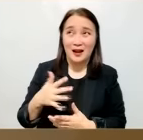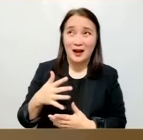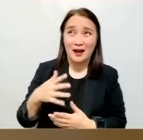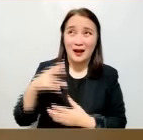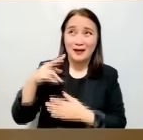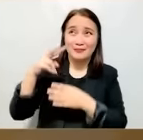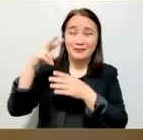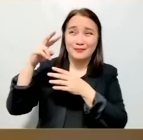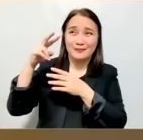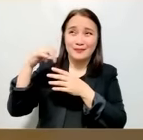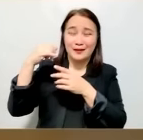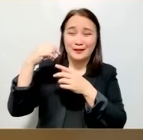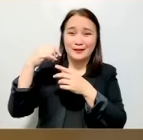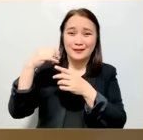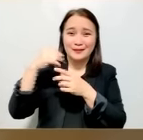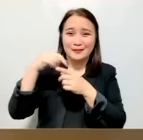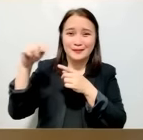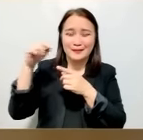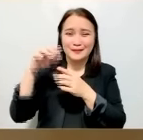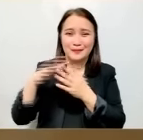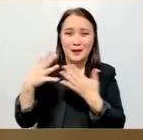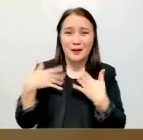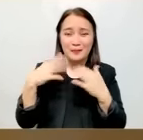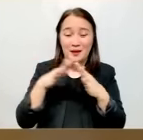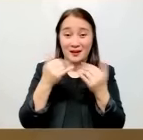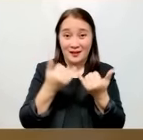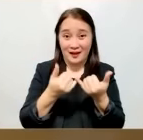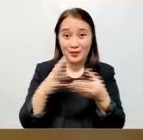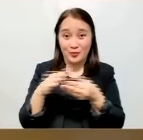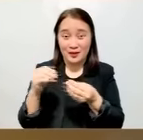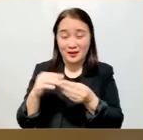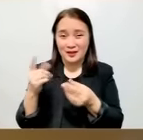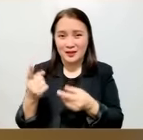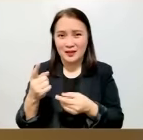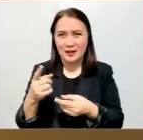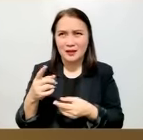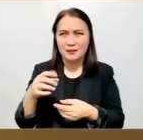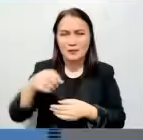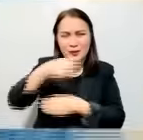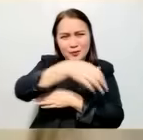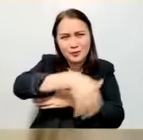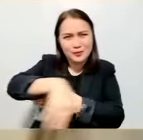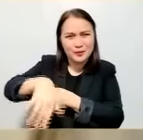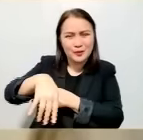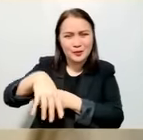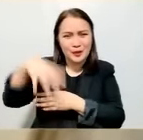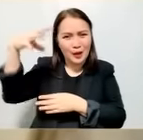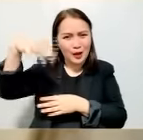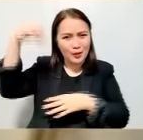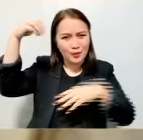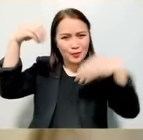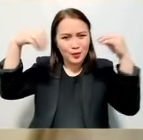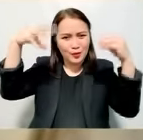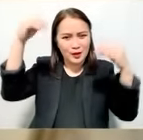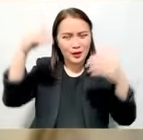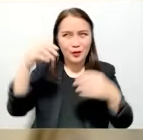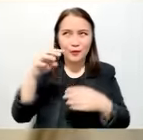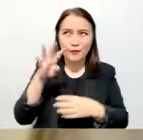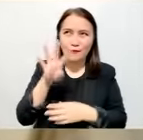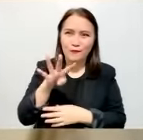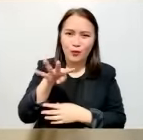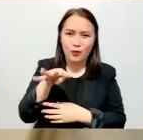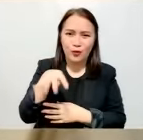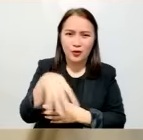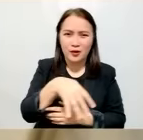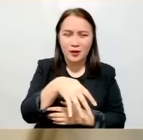Kwento ng taga-barangay, madaling araw pa lang, nawala na ng kuryente sa lugar dahil sa sawa. 4 pa lang ng madaling araw,